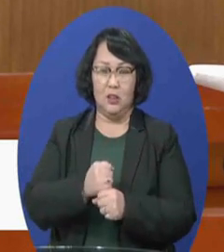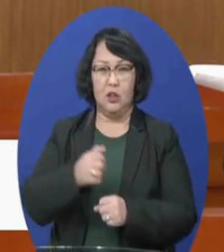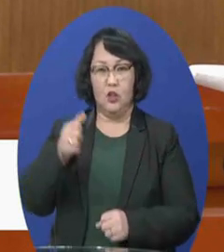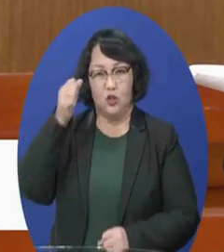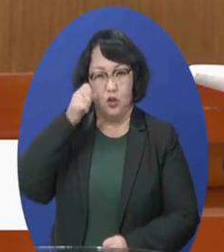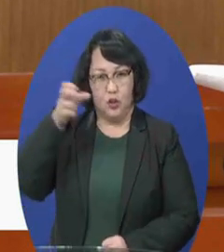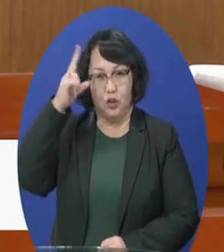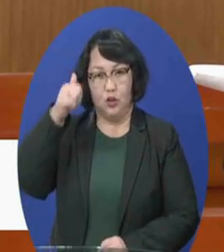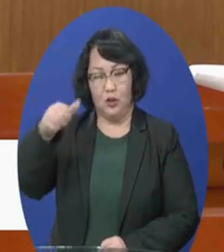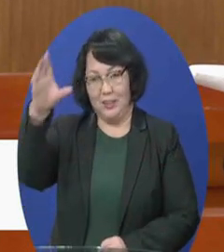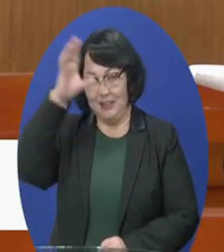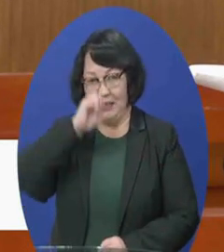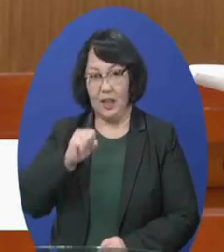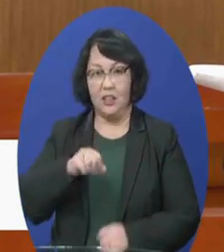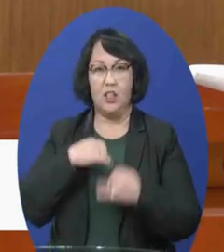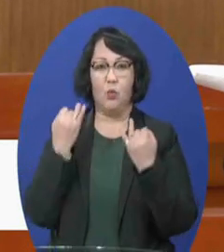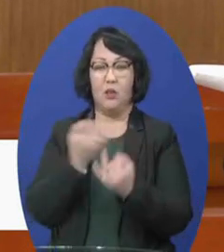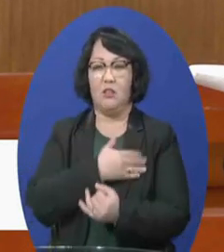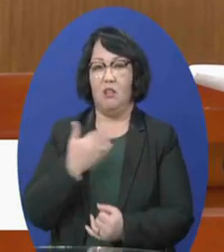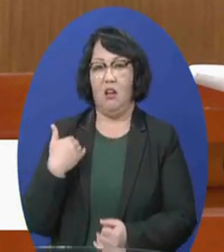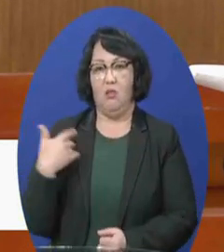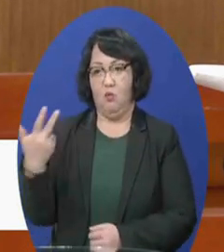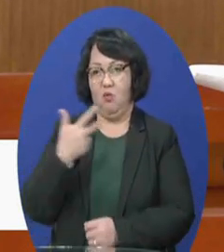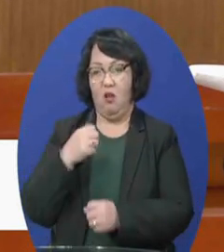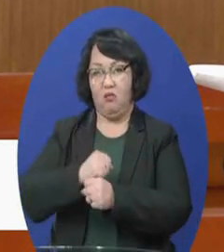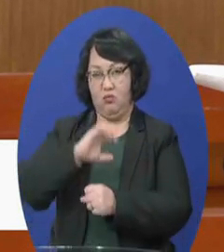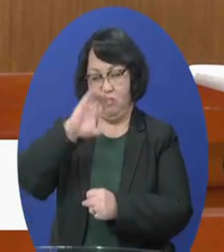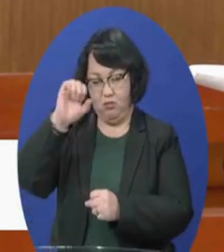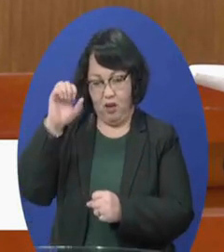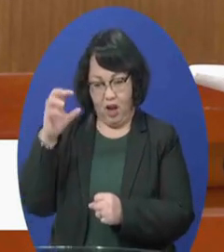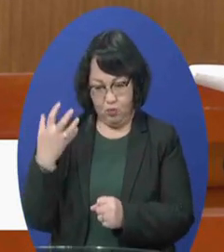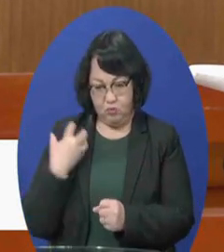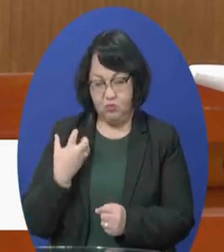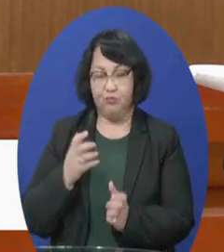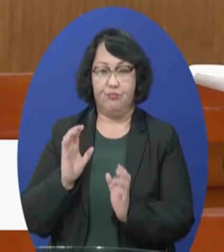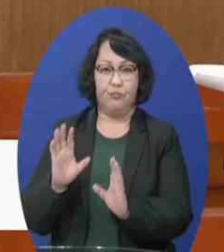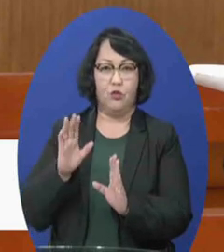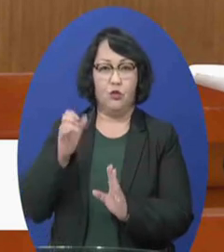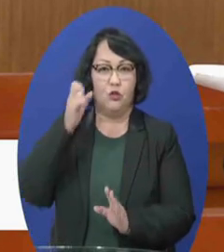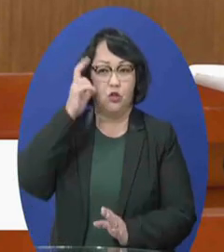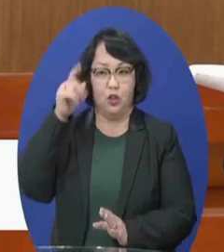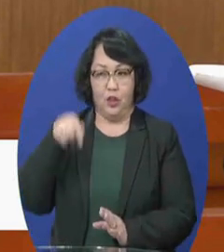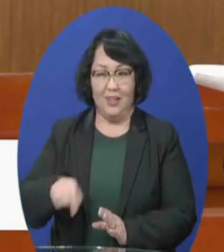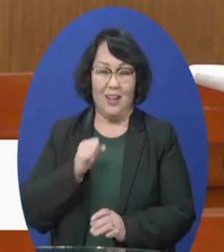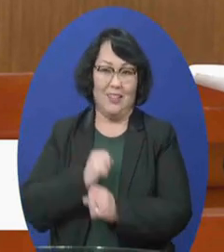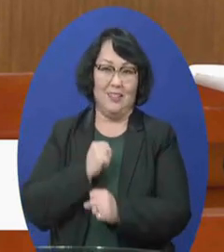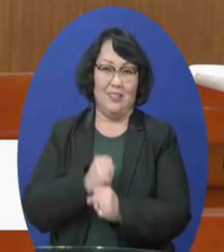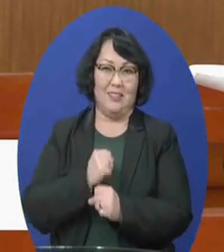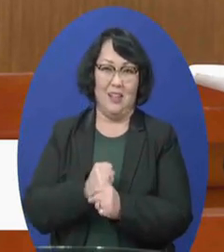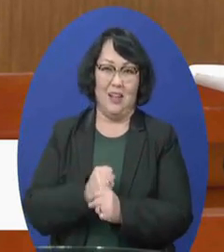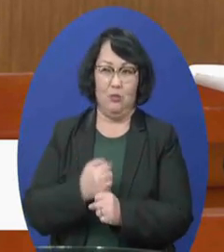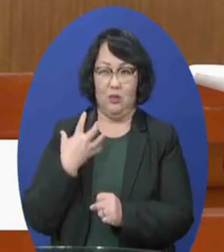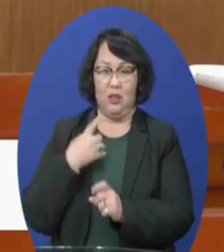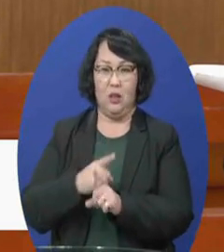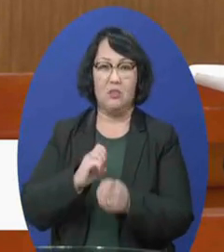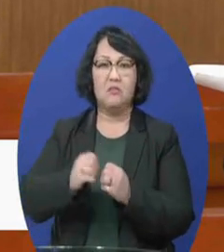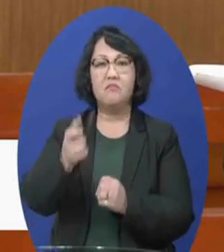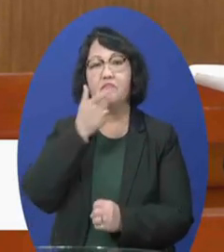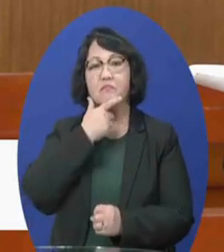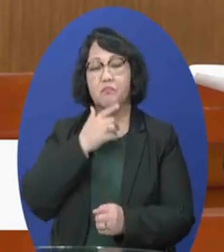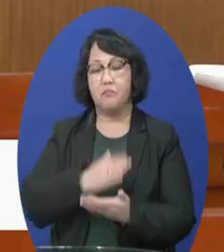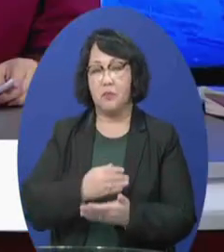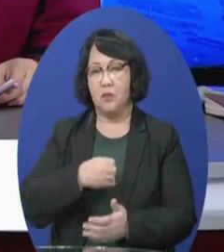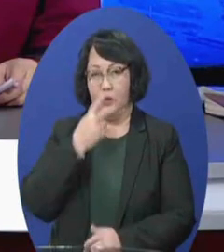гишүүний шууд асуудал байд юм аа. Харамсалтай нь өнөөгийн эрх хөлөгч маань энэ ажлаа хийж чадахгүй байна гэж үзэж